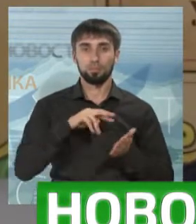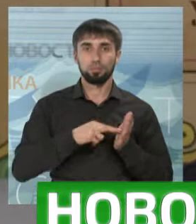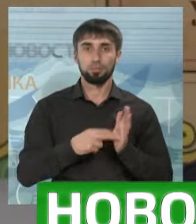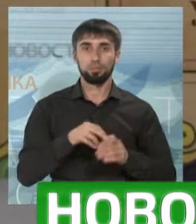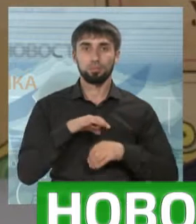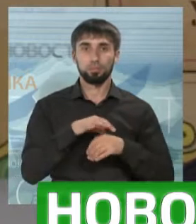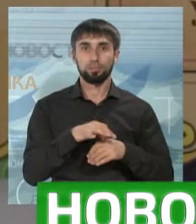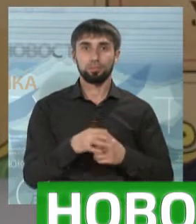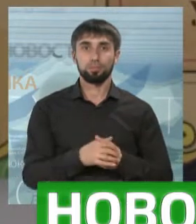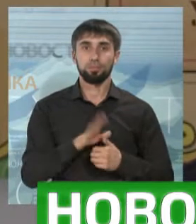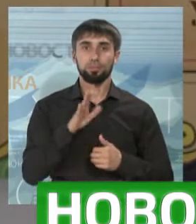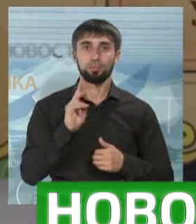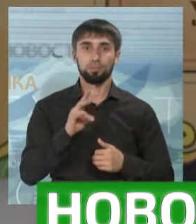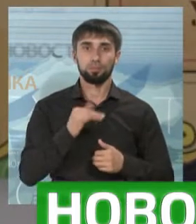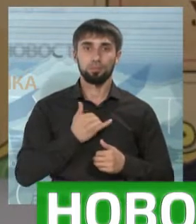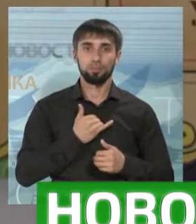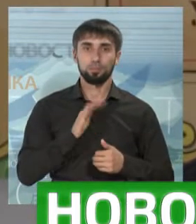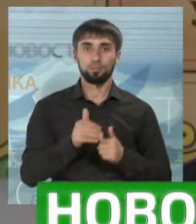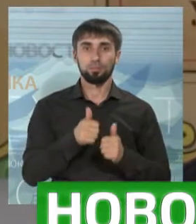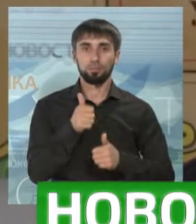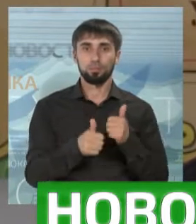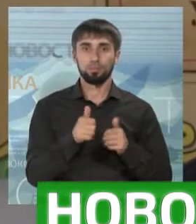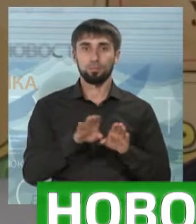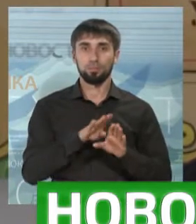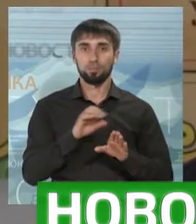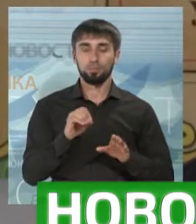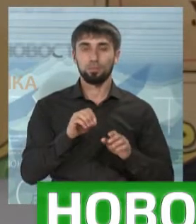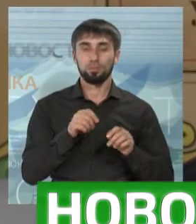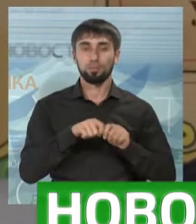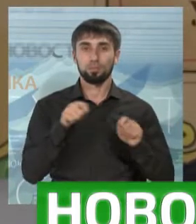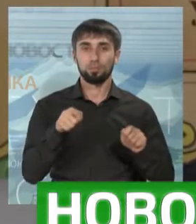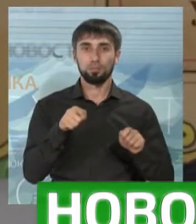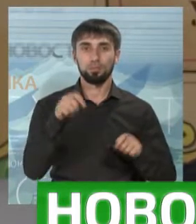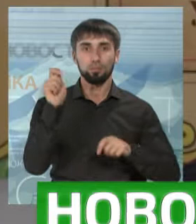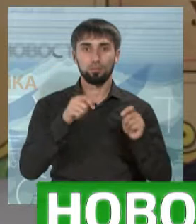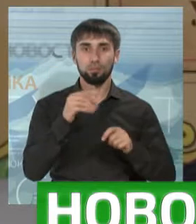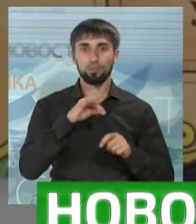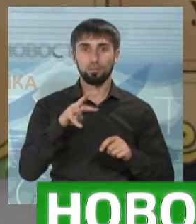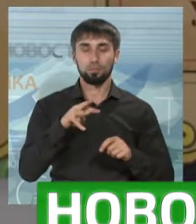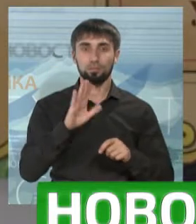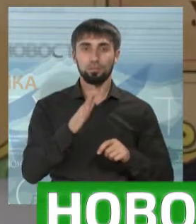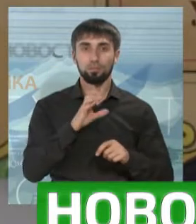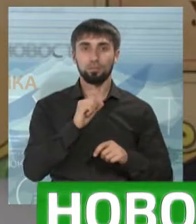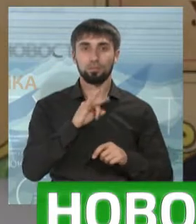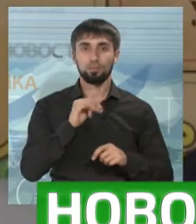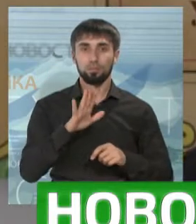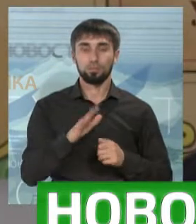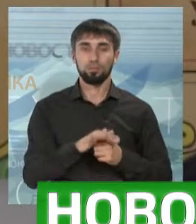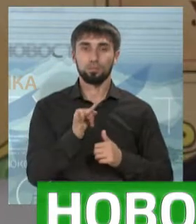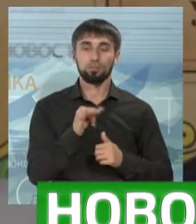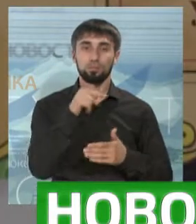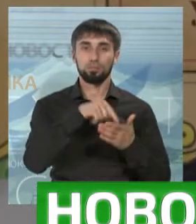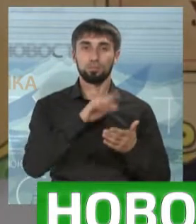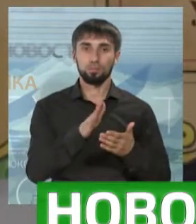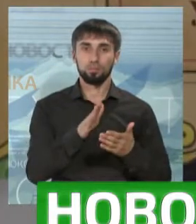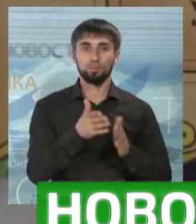провести в ноябре, у нас будут соревнования и также открытый форум в Саратове, кажется. И туда будут